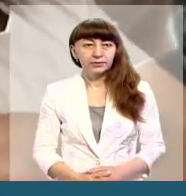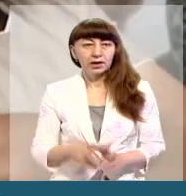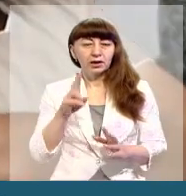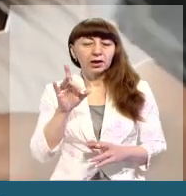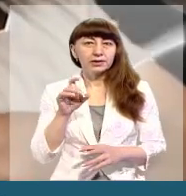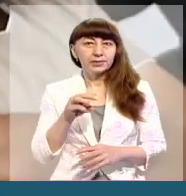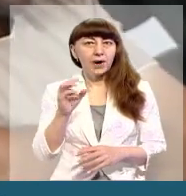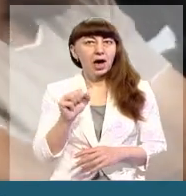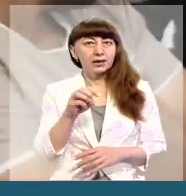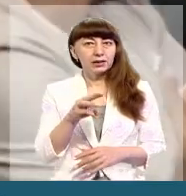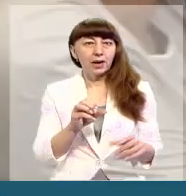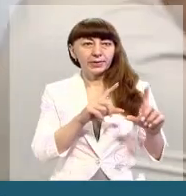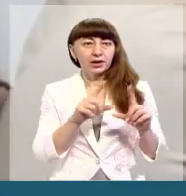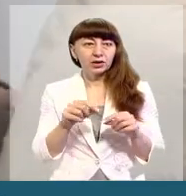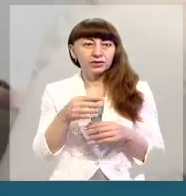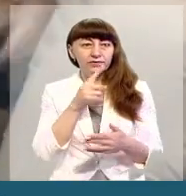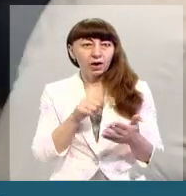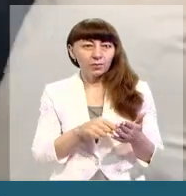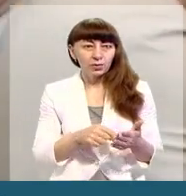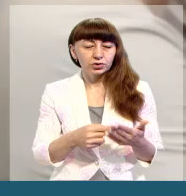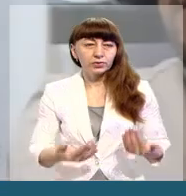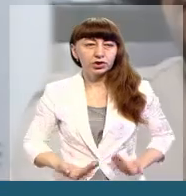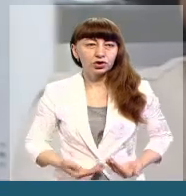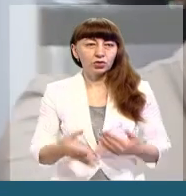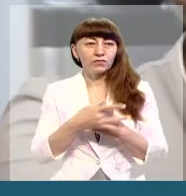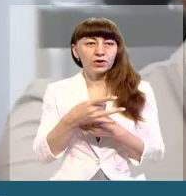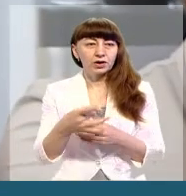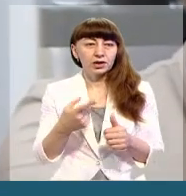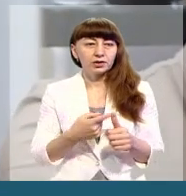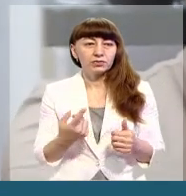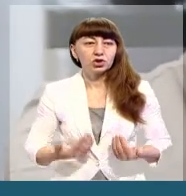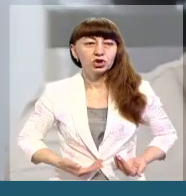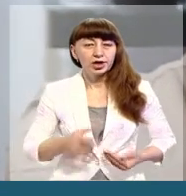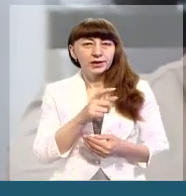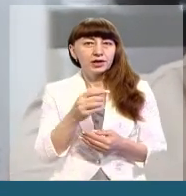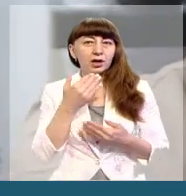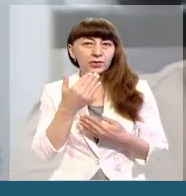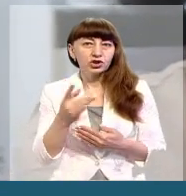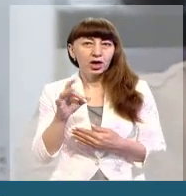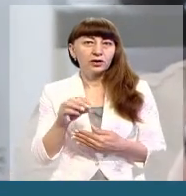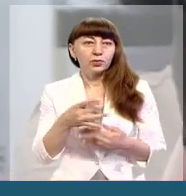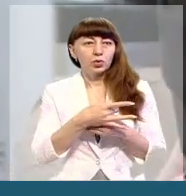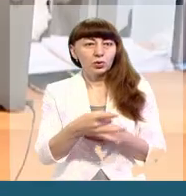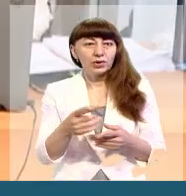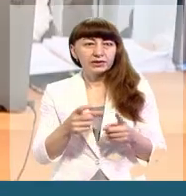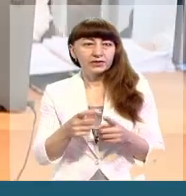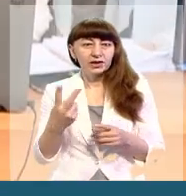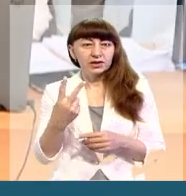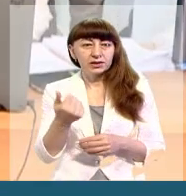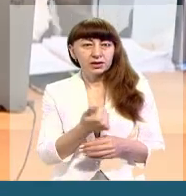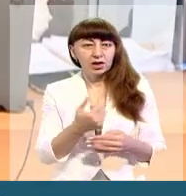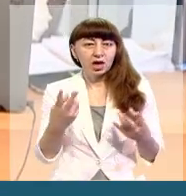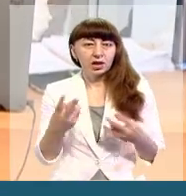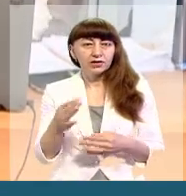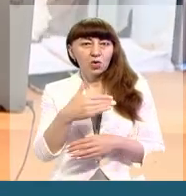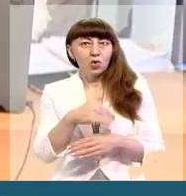атынан келіп, бұйымтайын аудан әкіміне жеткізді. Айтуынша, 2 апта бұрын ауылдың 2 көшесіне газ құбыры жүргізілген екен. Новостройка